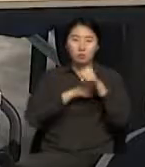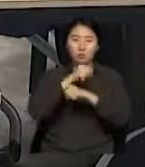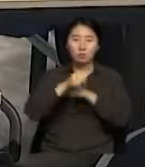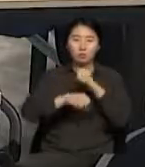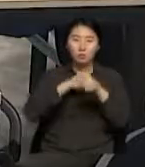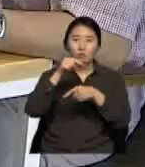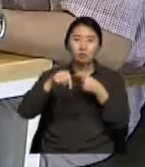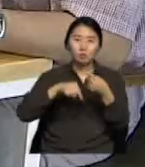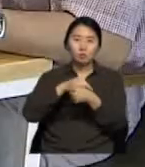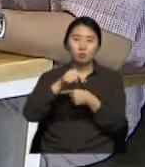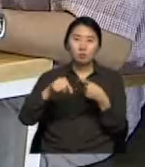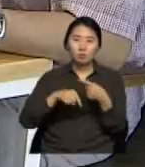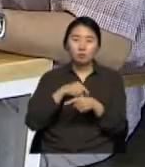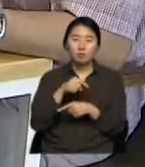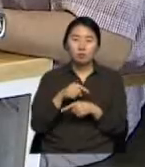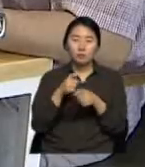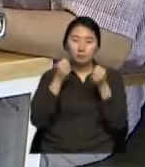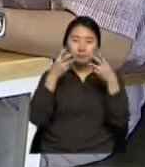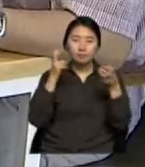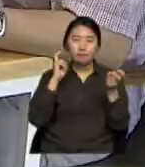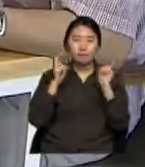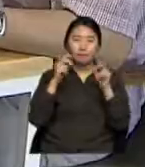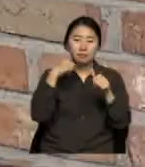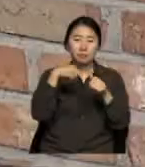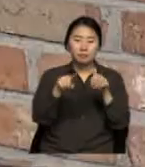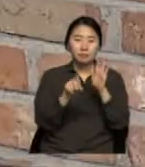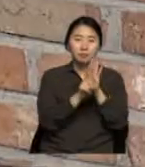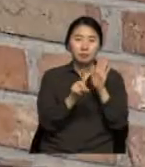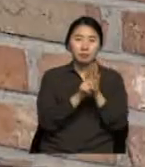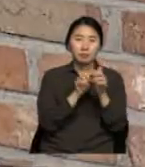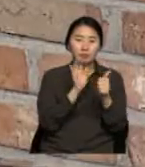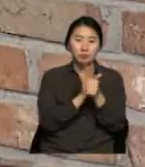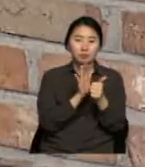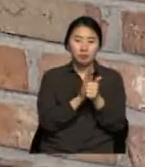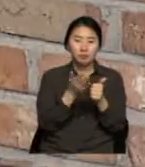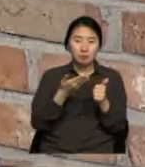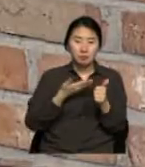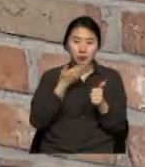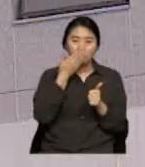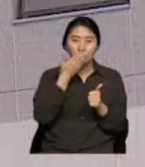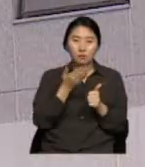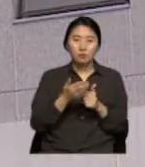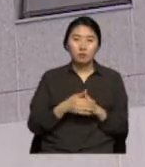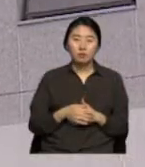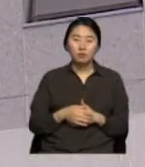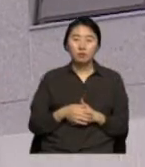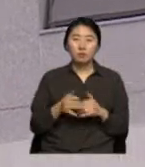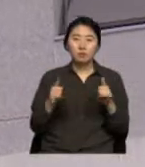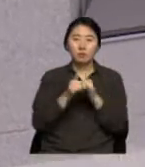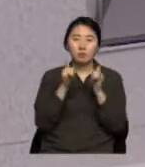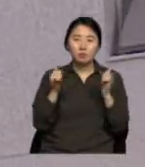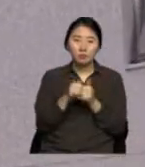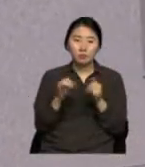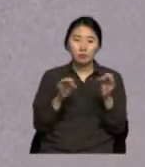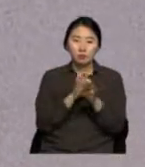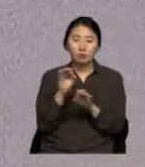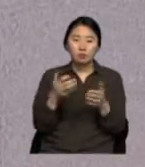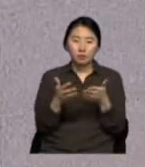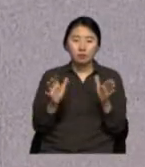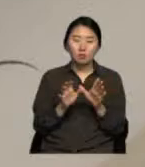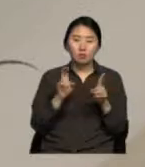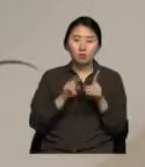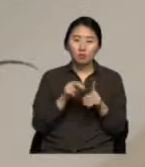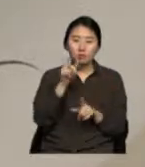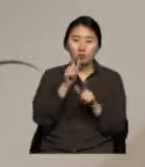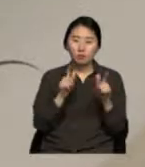자율적으로 운영합니다. 신생기업은 교육과 홍보 등을 지원받을 수도 있습니다. 사회적 경제마을센터가